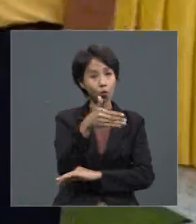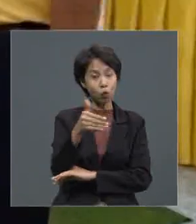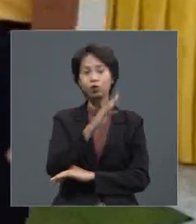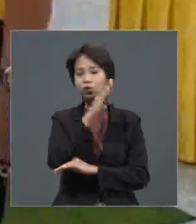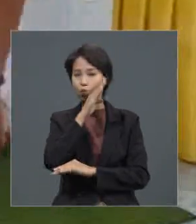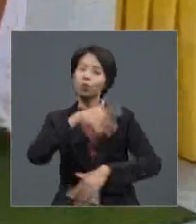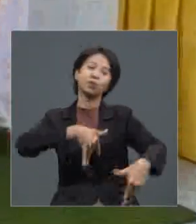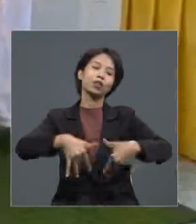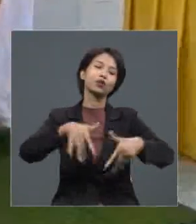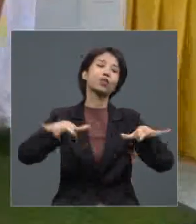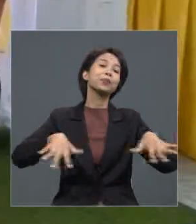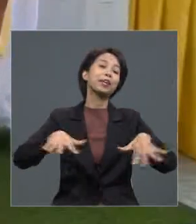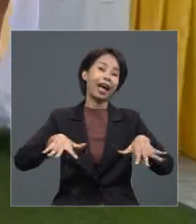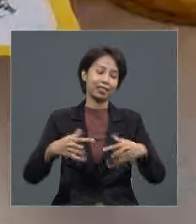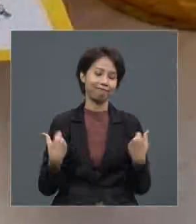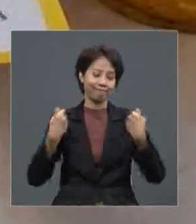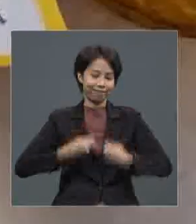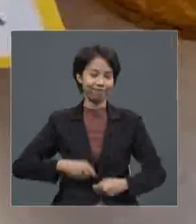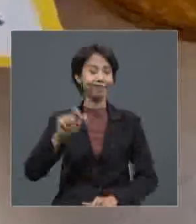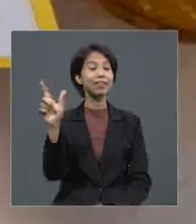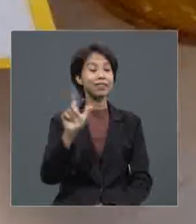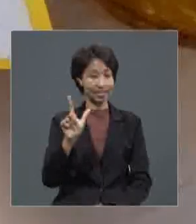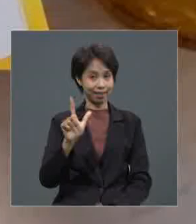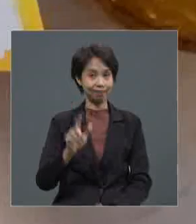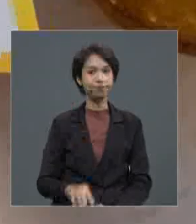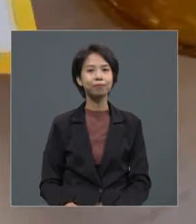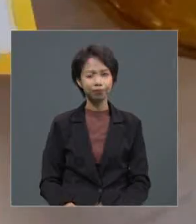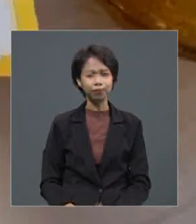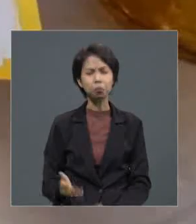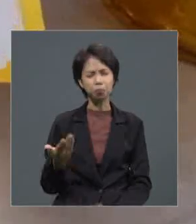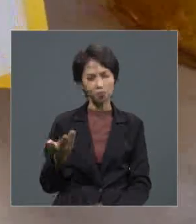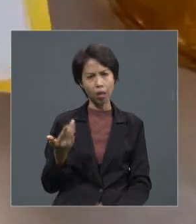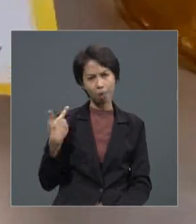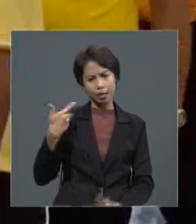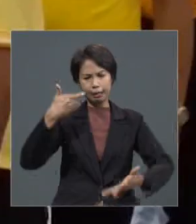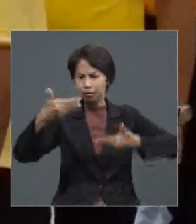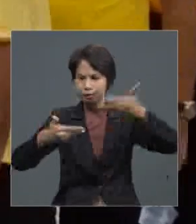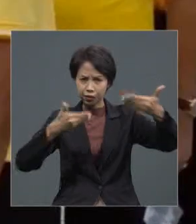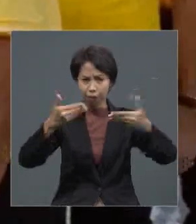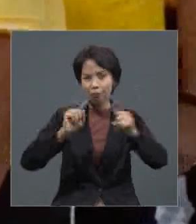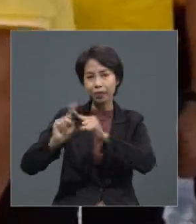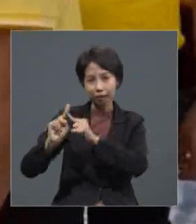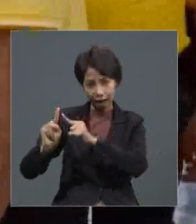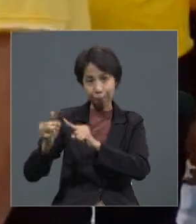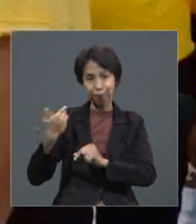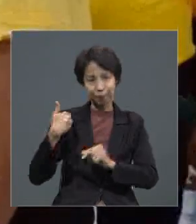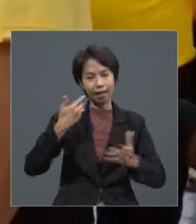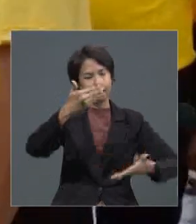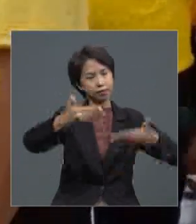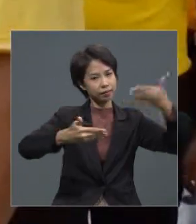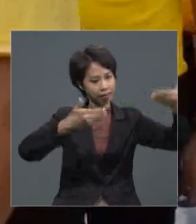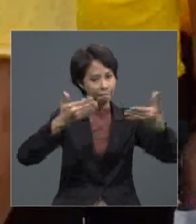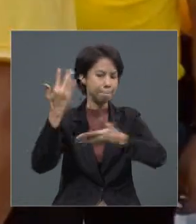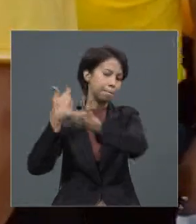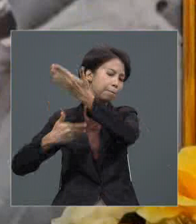ร่วมในกิจกรรมก็จะใส่เป็นเสื้อสีเหลืองซึ่งที่ปางมะผ้าเนี่ยเขามีกิจกรรมมากมายทั้งนิทรรศการเฉลิมพระเกียรติพระราชประวั